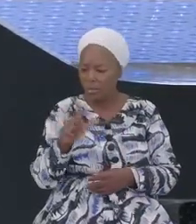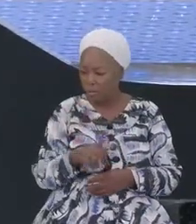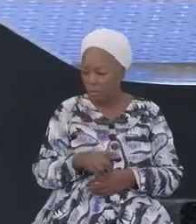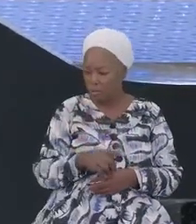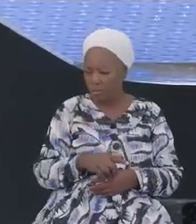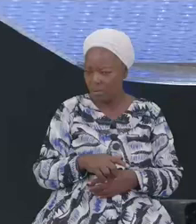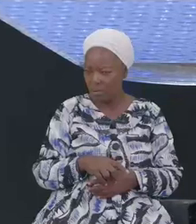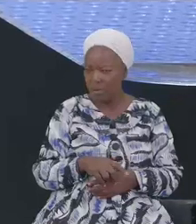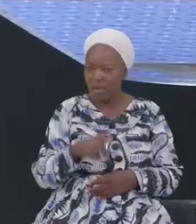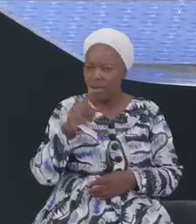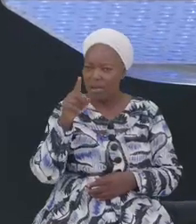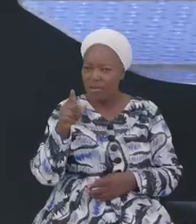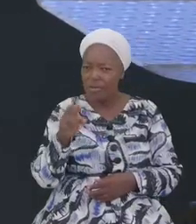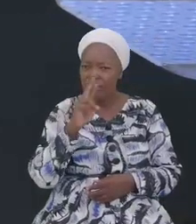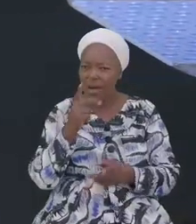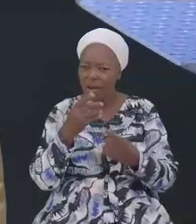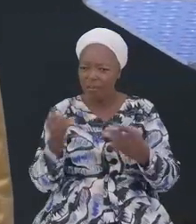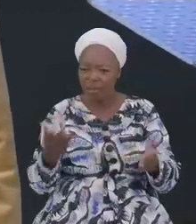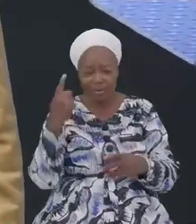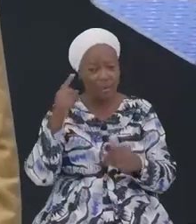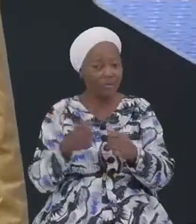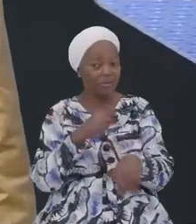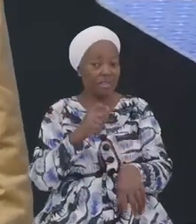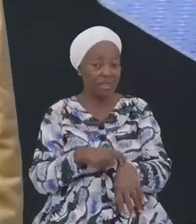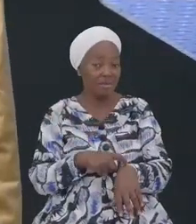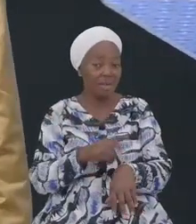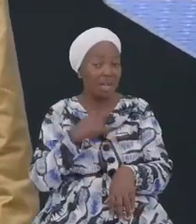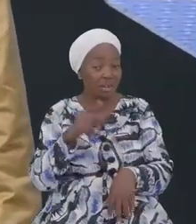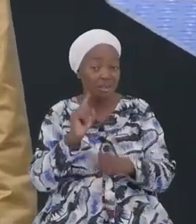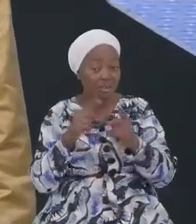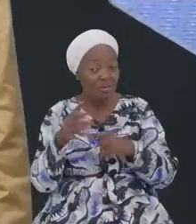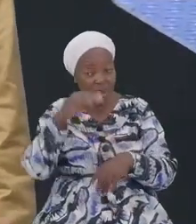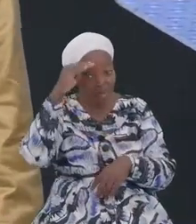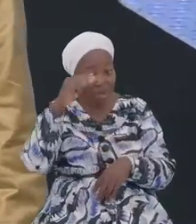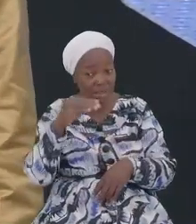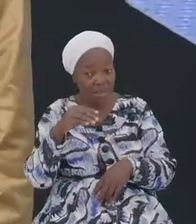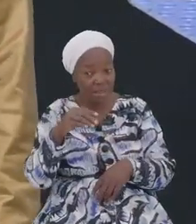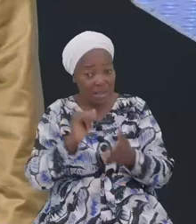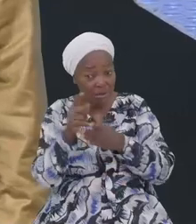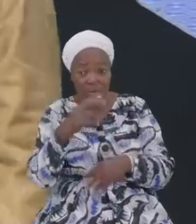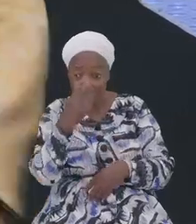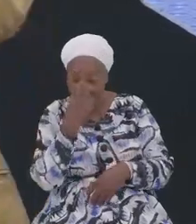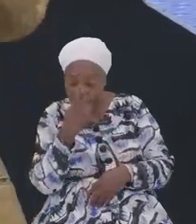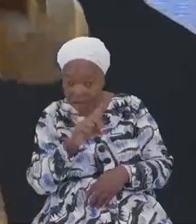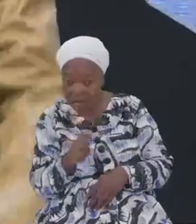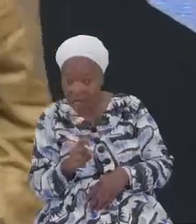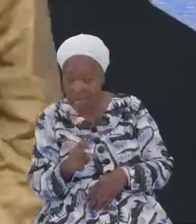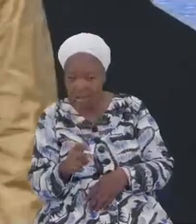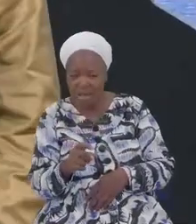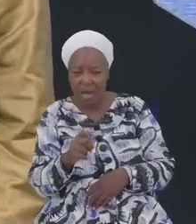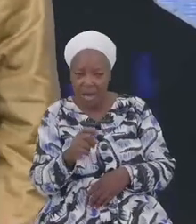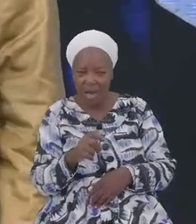tu viens ici, tu es venu ici pour la première fois, et tu t'adresses à un homme pour dire, tu seras aveugle. Quand tu es ici, ne deviens pas